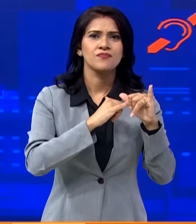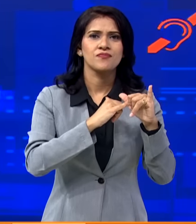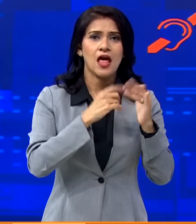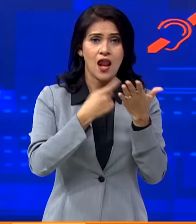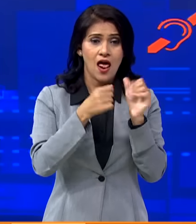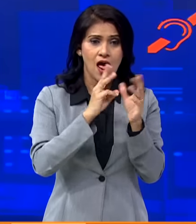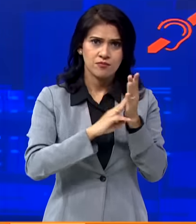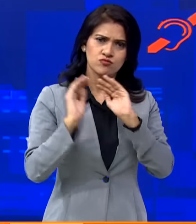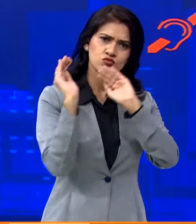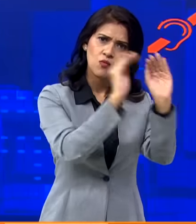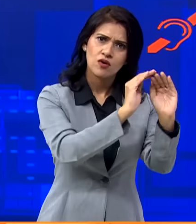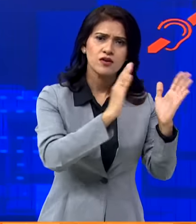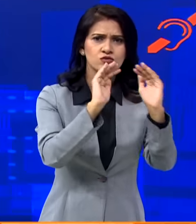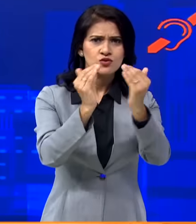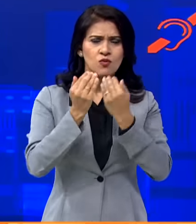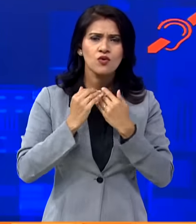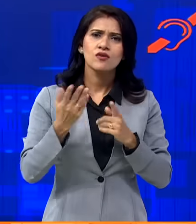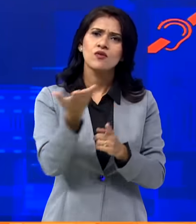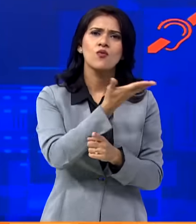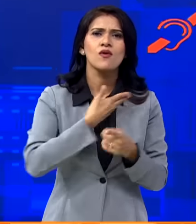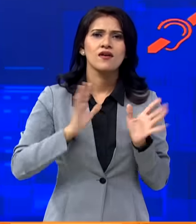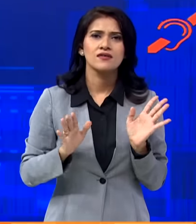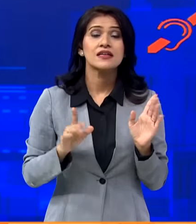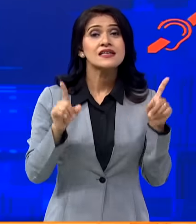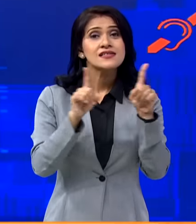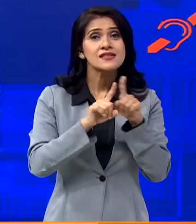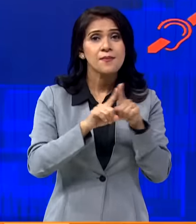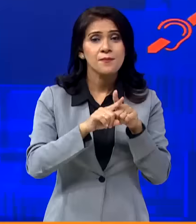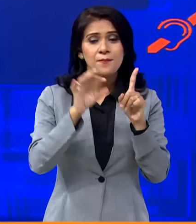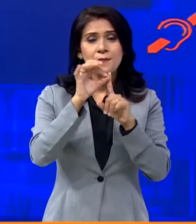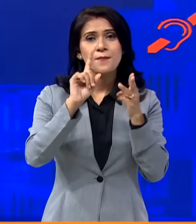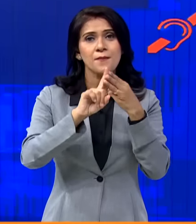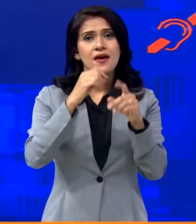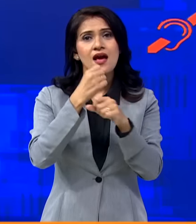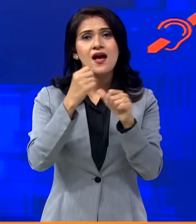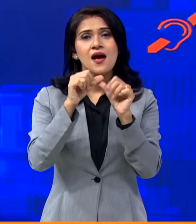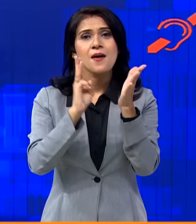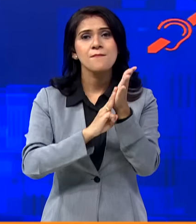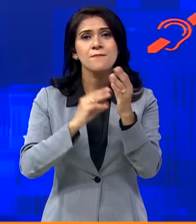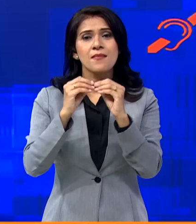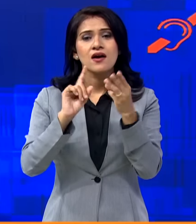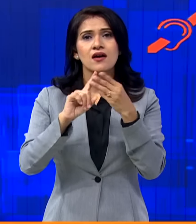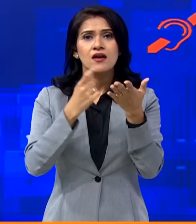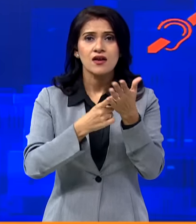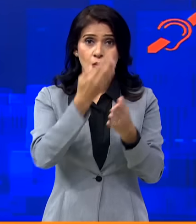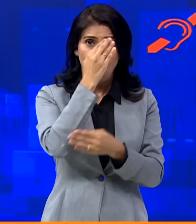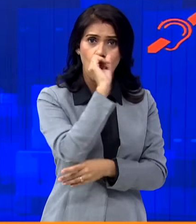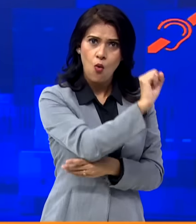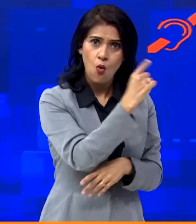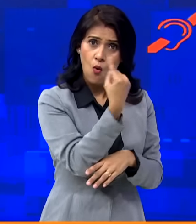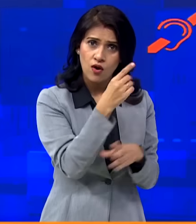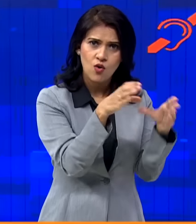हैं और पैगंबर मोहम्मद जितना मुसलमानों के हैं उतना ही हमारे हैं